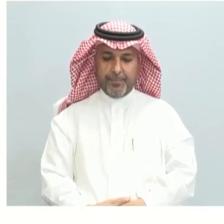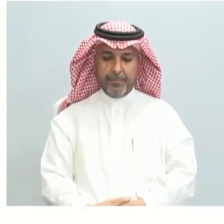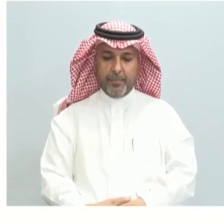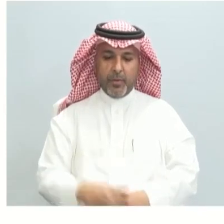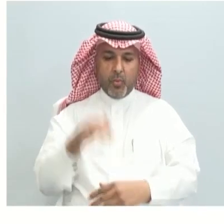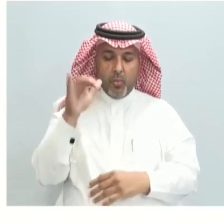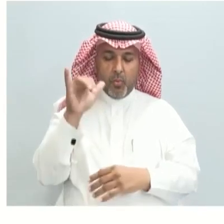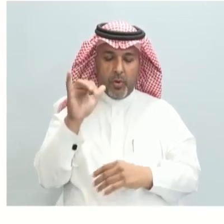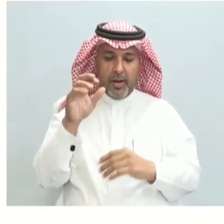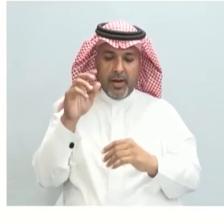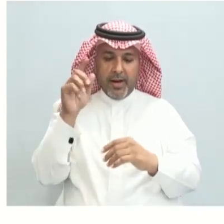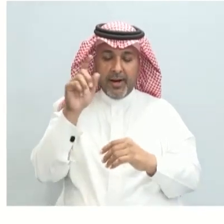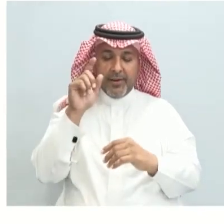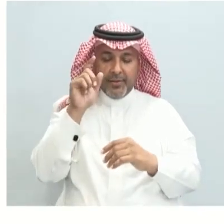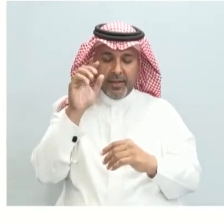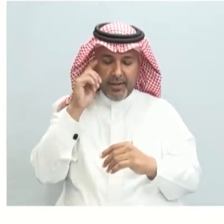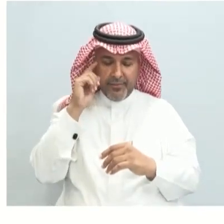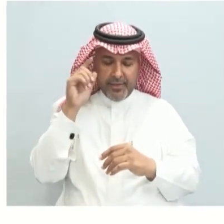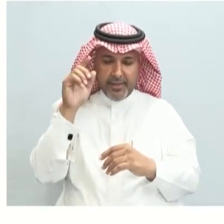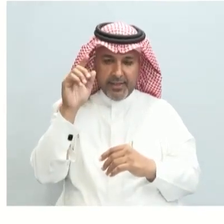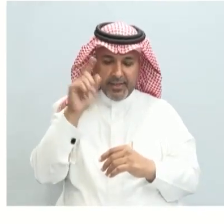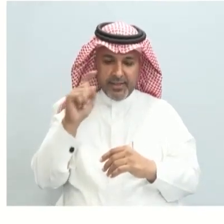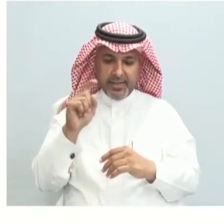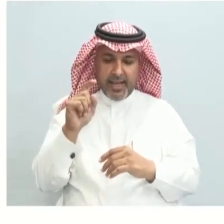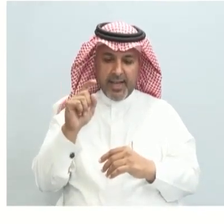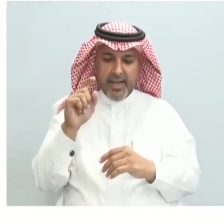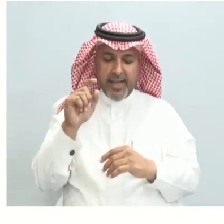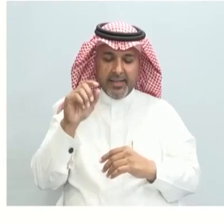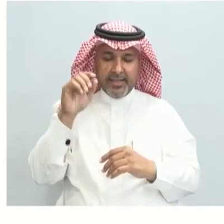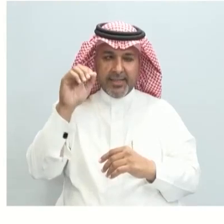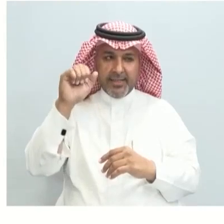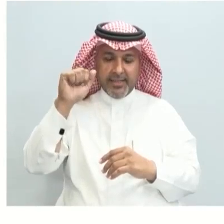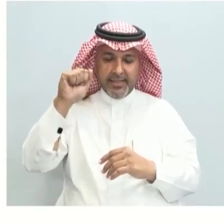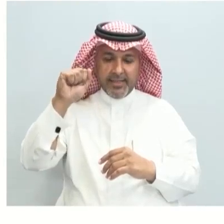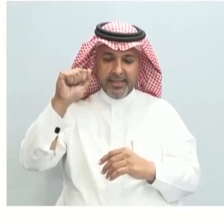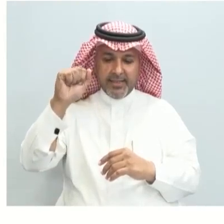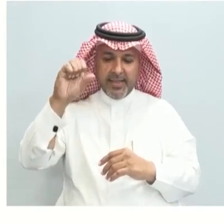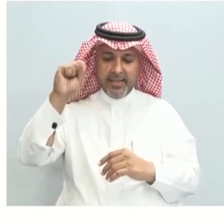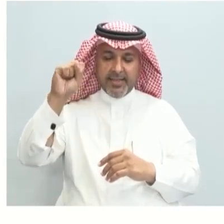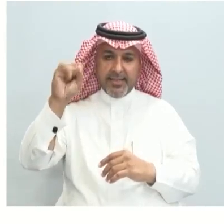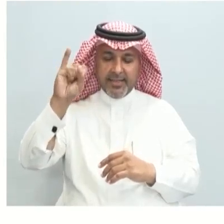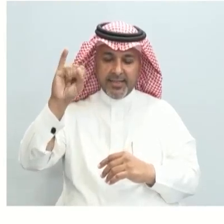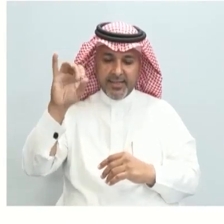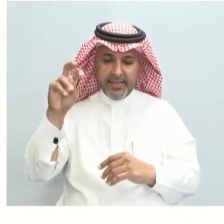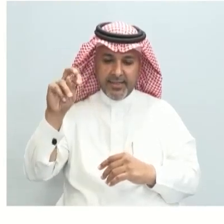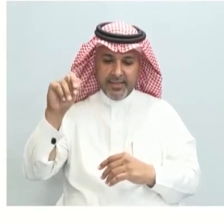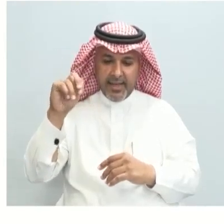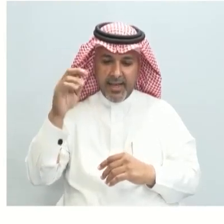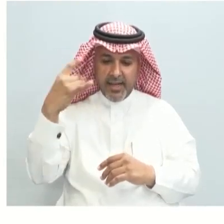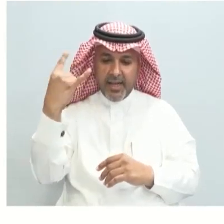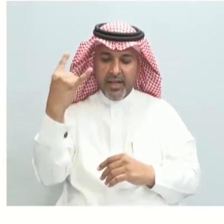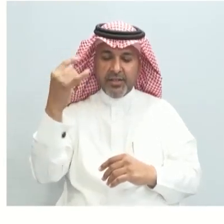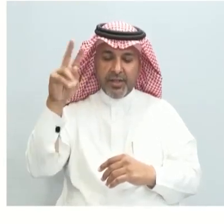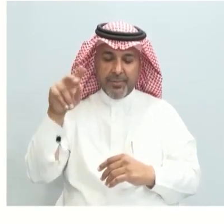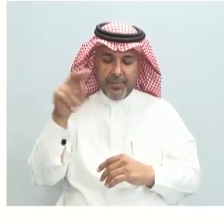ساين 10 باي في تي، إذن هذه هي الدالة المثلثية المطلوبة في المثال